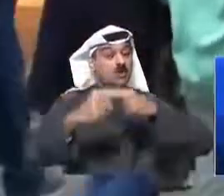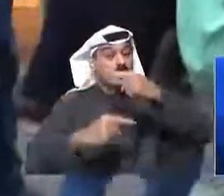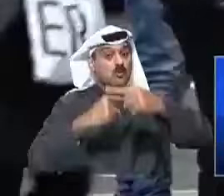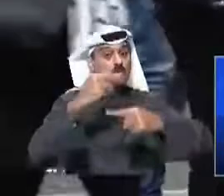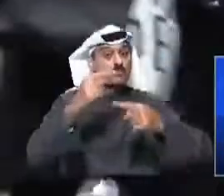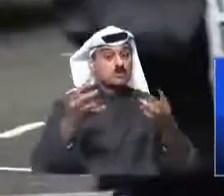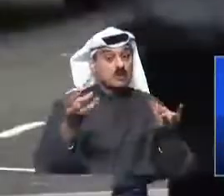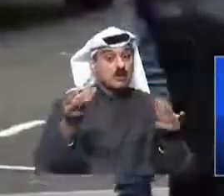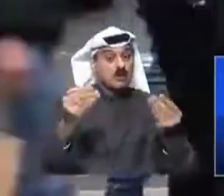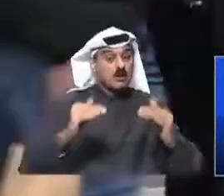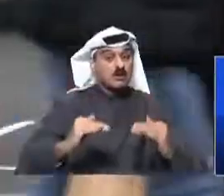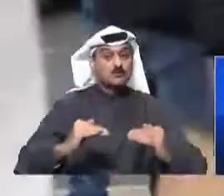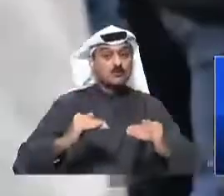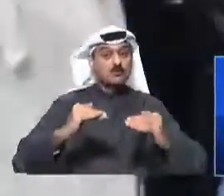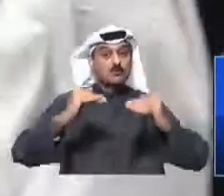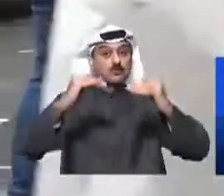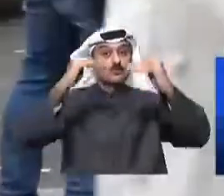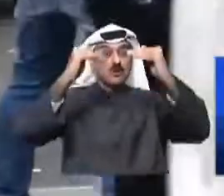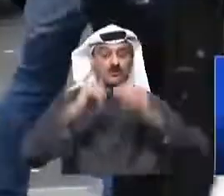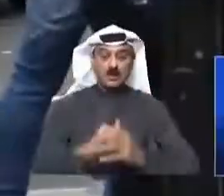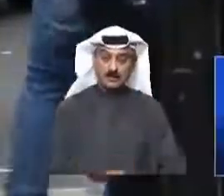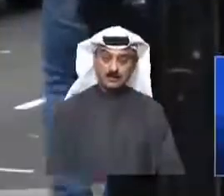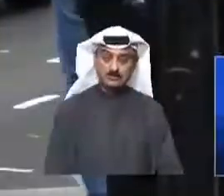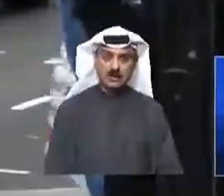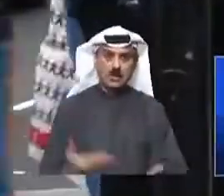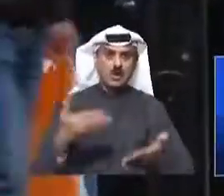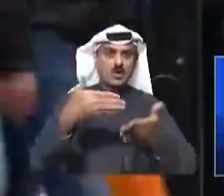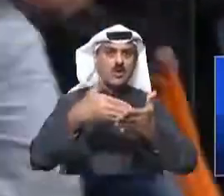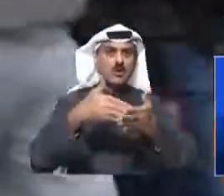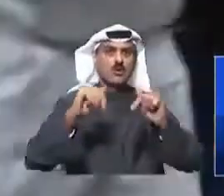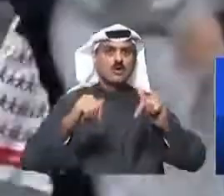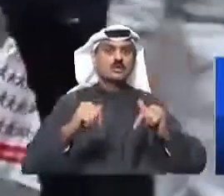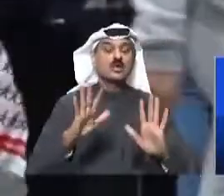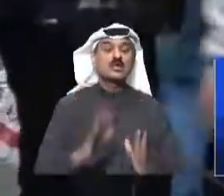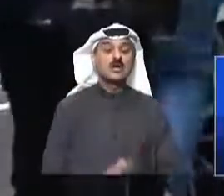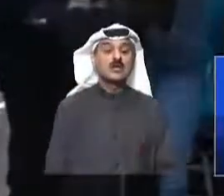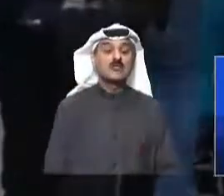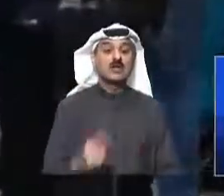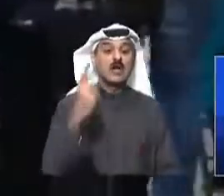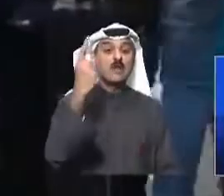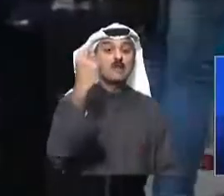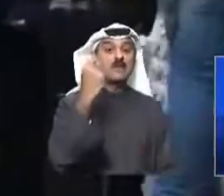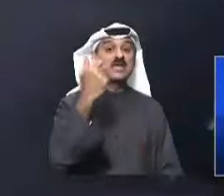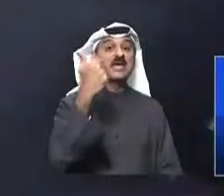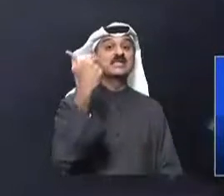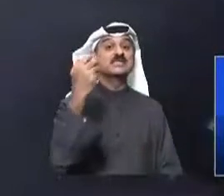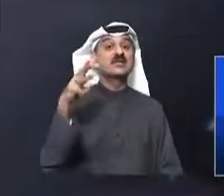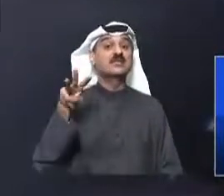الأرقام خلال الأيام الماضية، والتي وصلت الأربعاء إلى أكثر من 106,000 حالة.